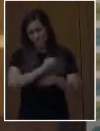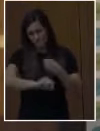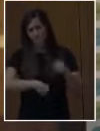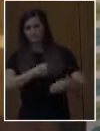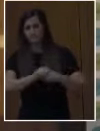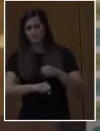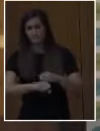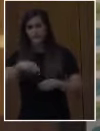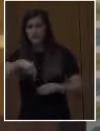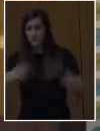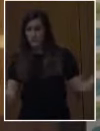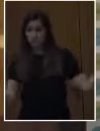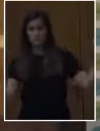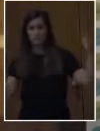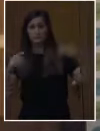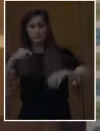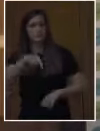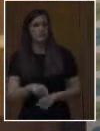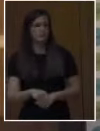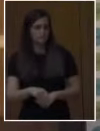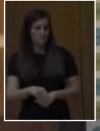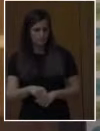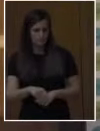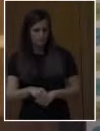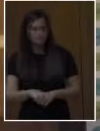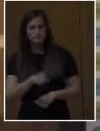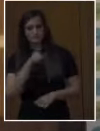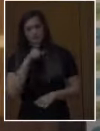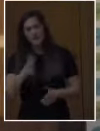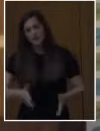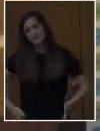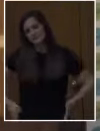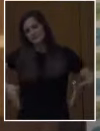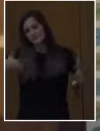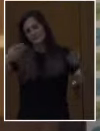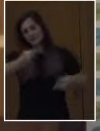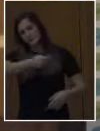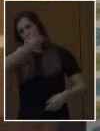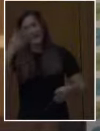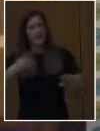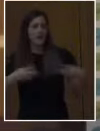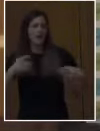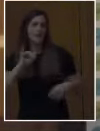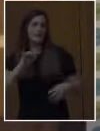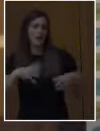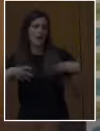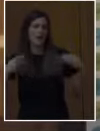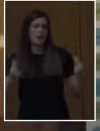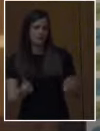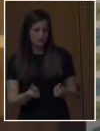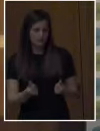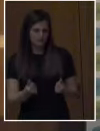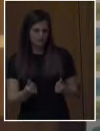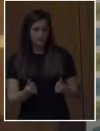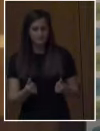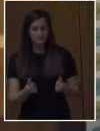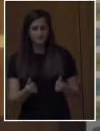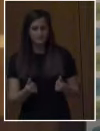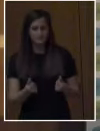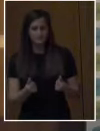Βρισκόμαστε λοιπόν σήμερα εδώ, σε ένα εμβληματικό κτίριο, στο Ίδρυμα Ευγενίδη, το οποίο